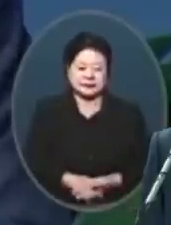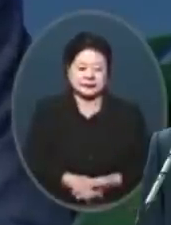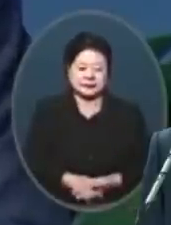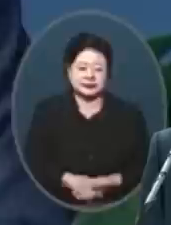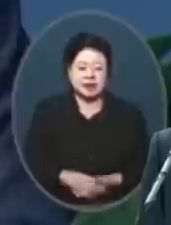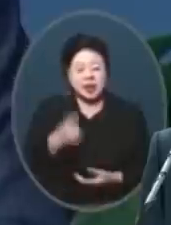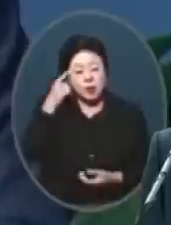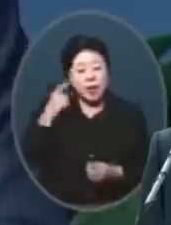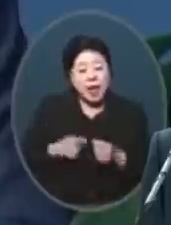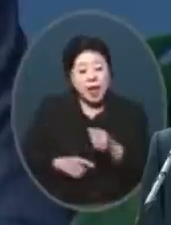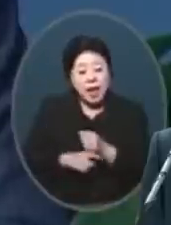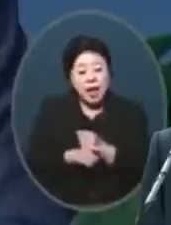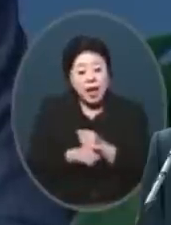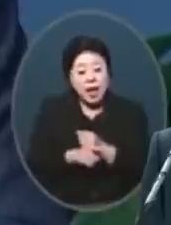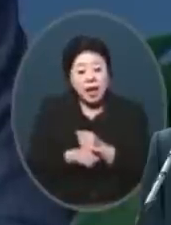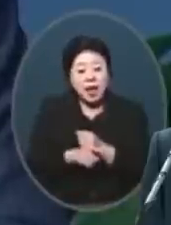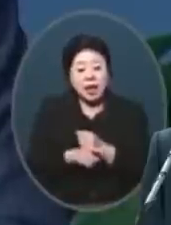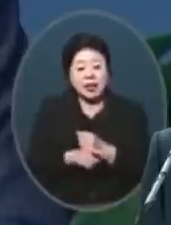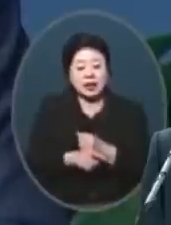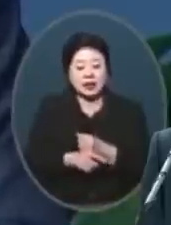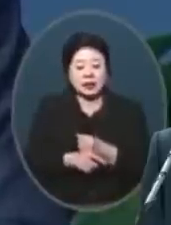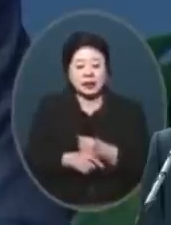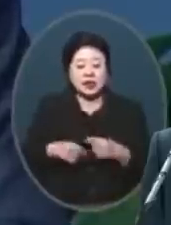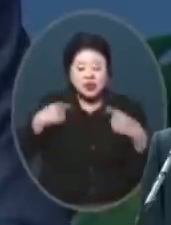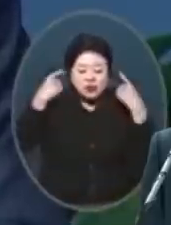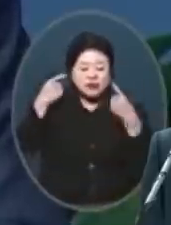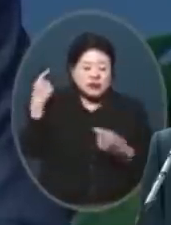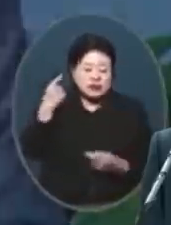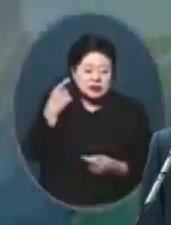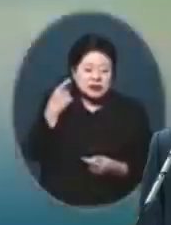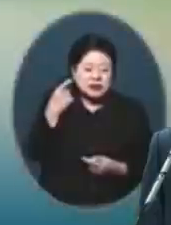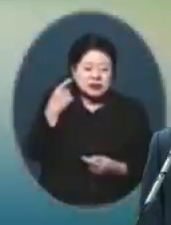그것은 왜 그러냐? 귀로 듣는